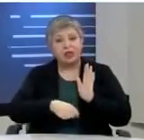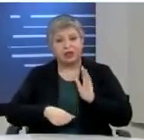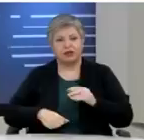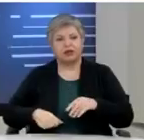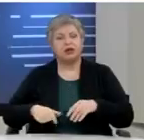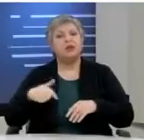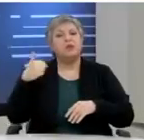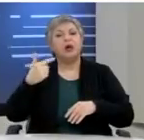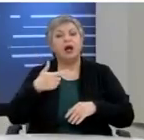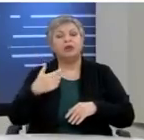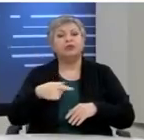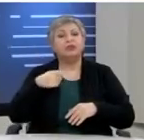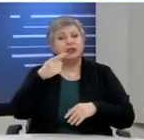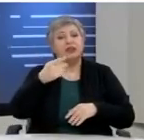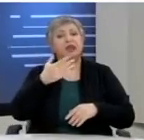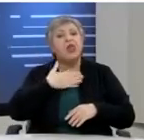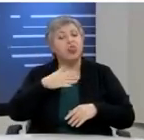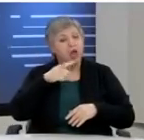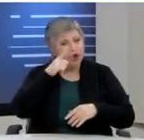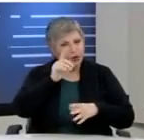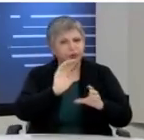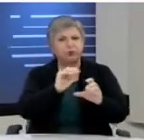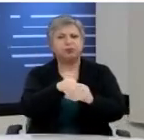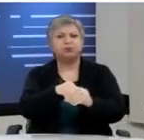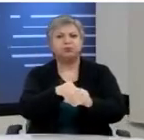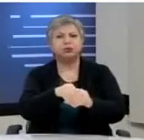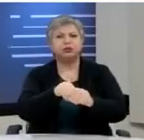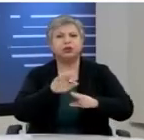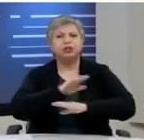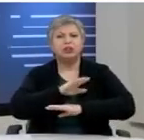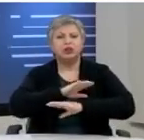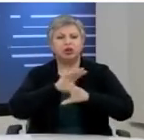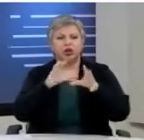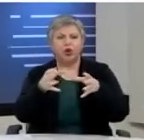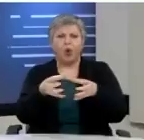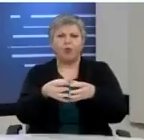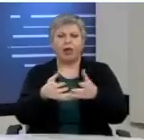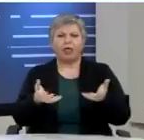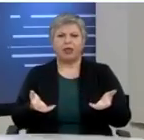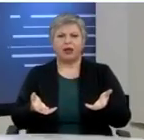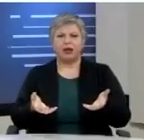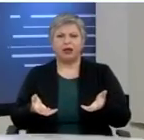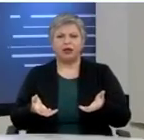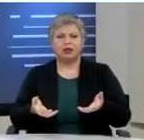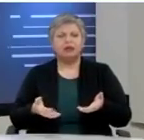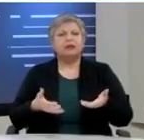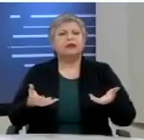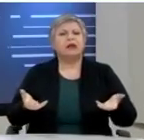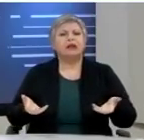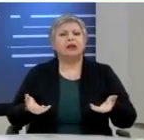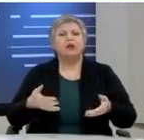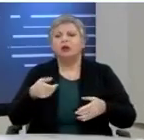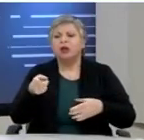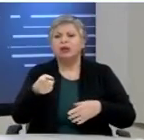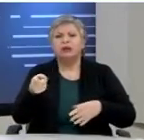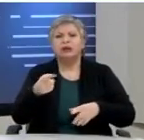των γειτόνων μας να θέλουν να μπουν στο ΝΑΤΟ. Που άλλωστε είναι και δικό τους θέμα. Πώς θεωρεί ότι το ΚΚΕ,